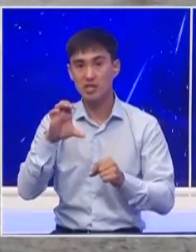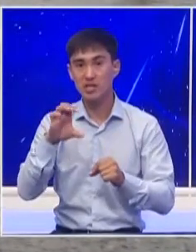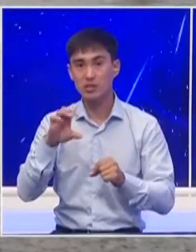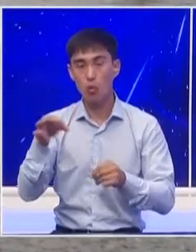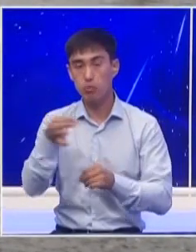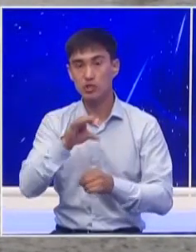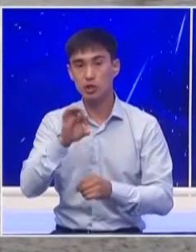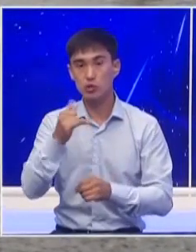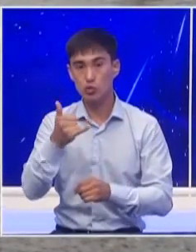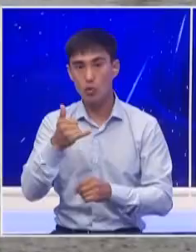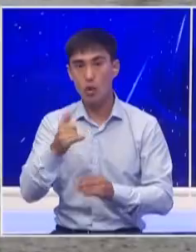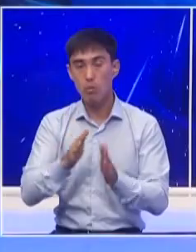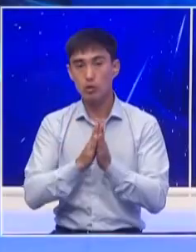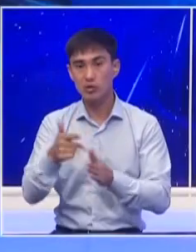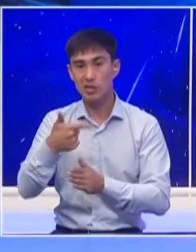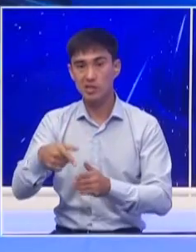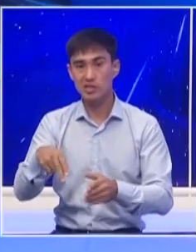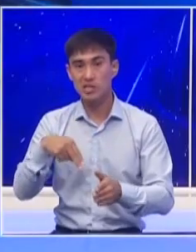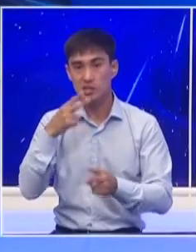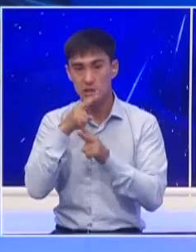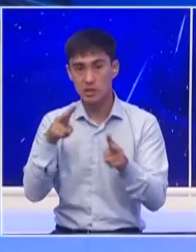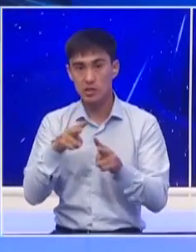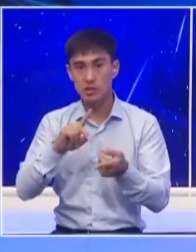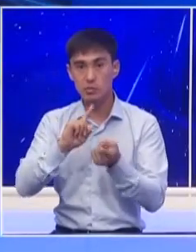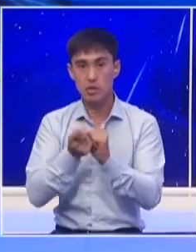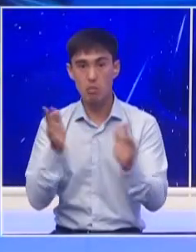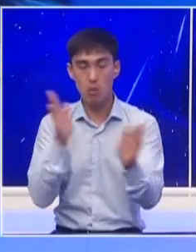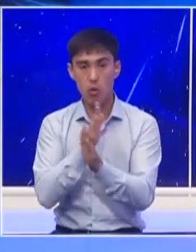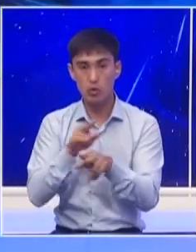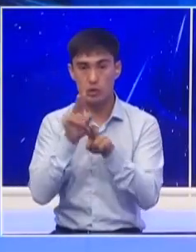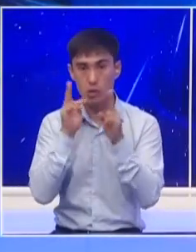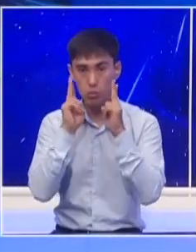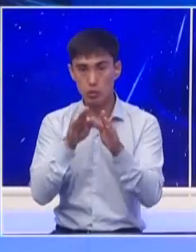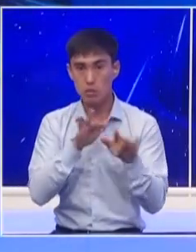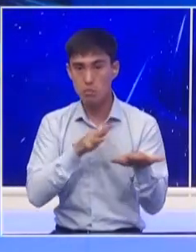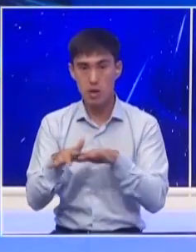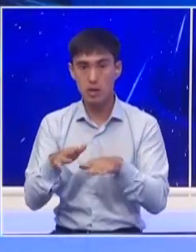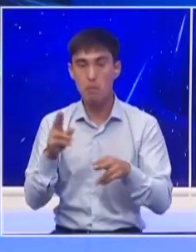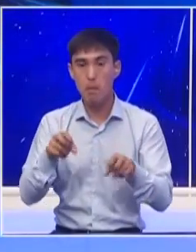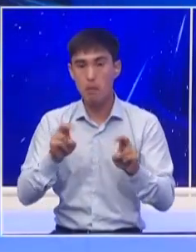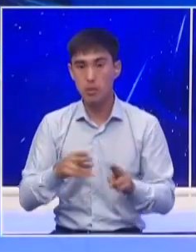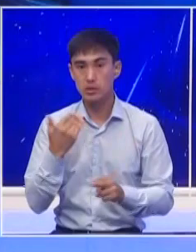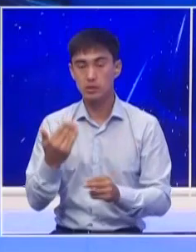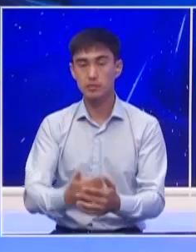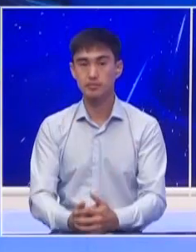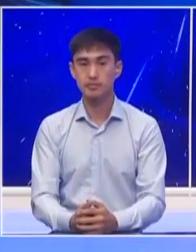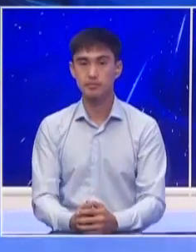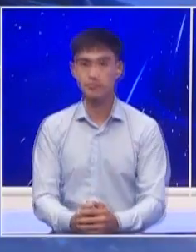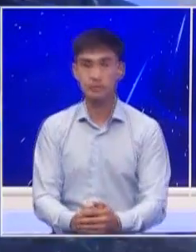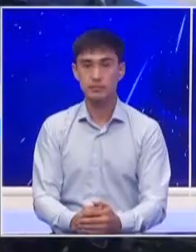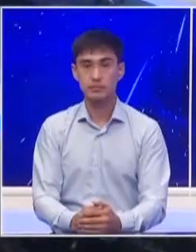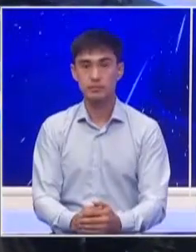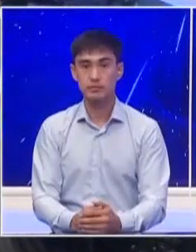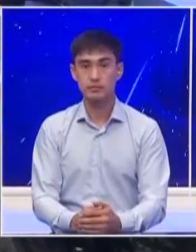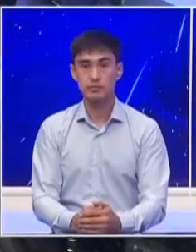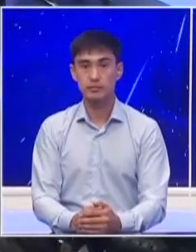ситуациям области ЖТСУ призывает граждан следить за изменениями погоды и соблюдать меры предосторожности.